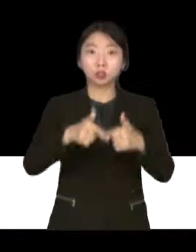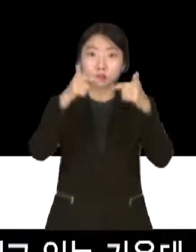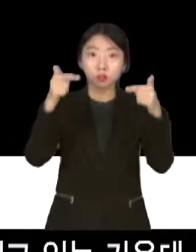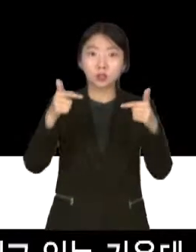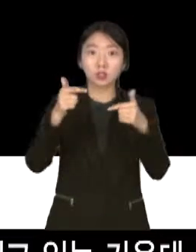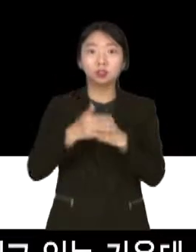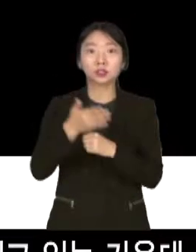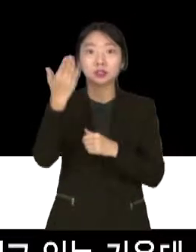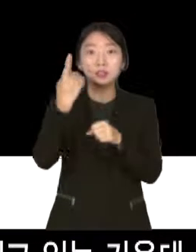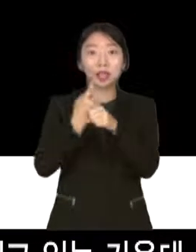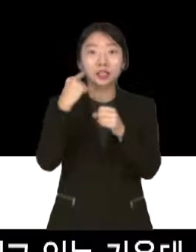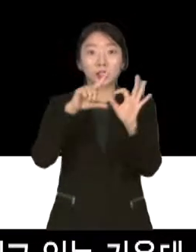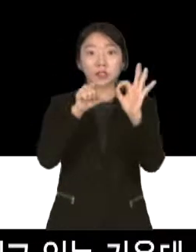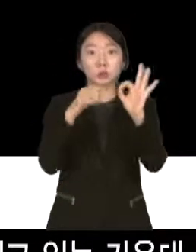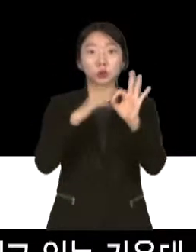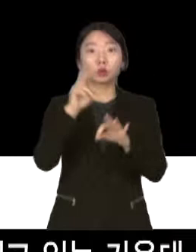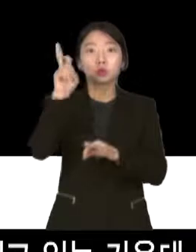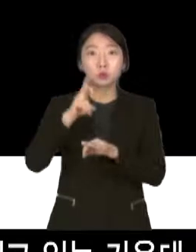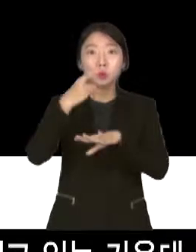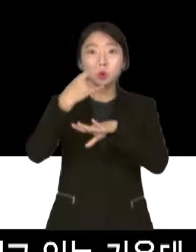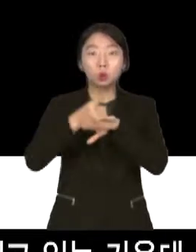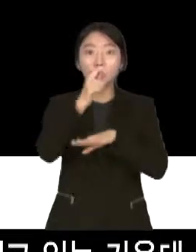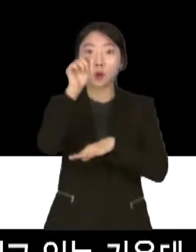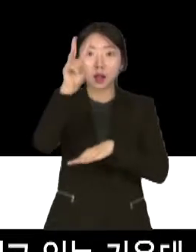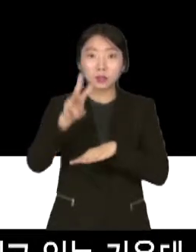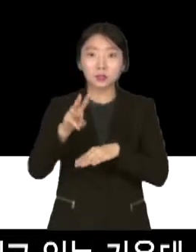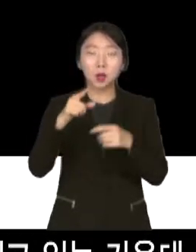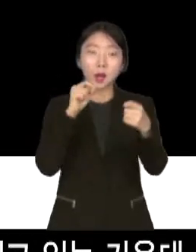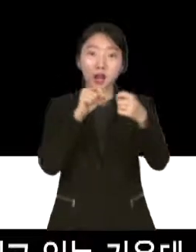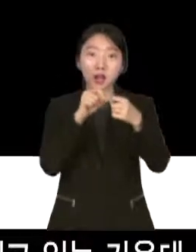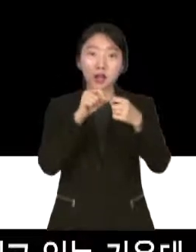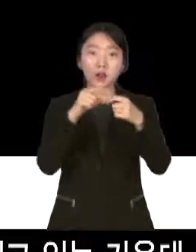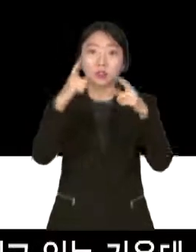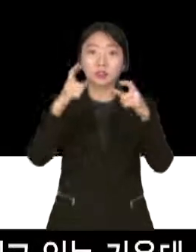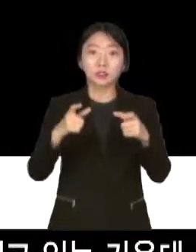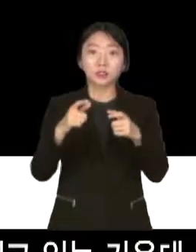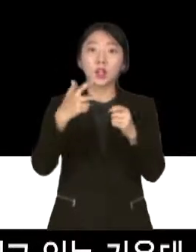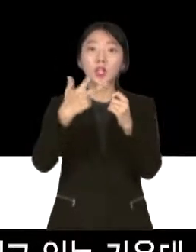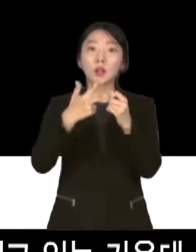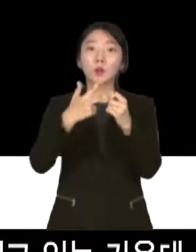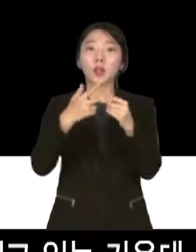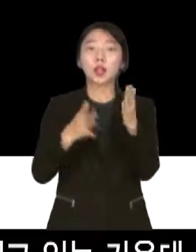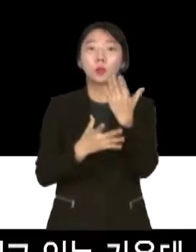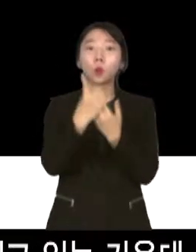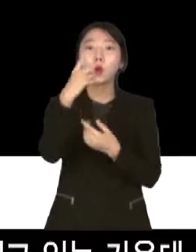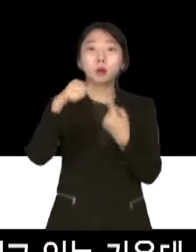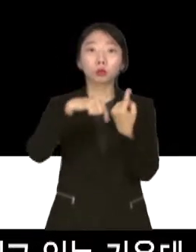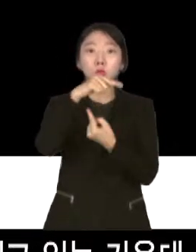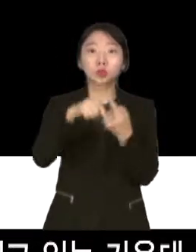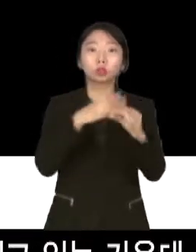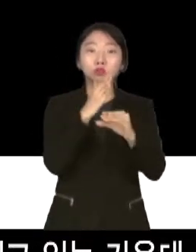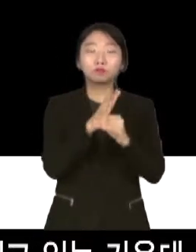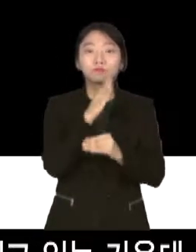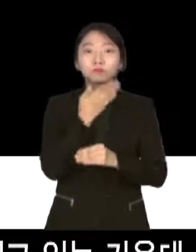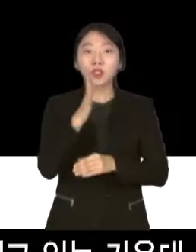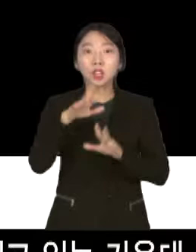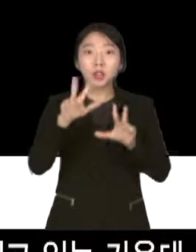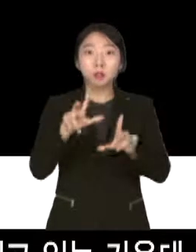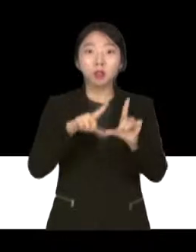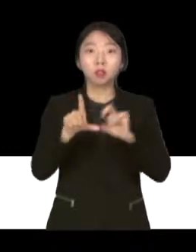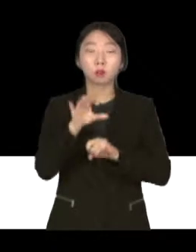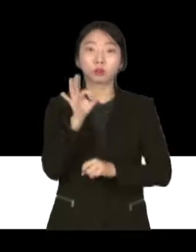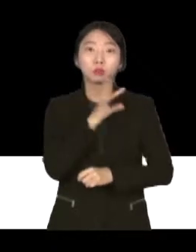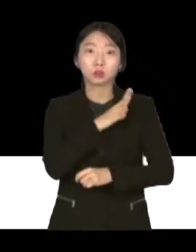됩니다 해당 서비스는 지난해 10월부터 군포와 의왕 과천 등 인근 지자체 7개 시에서 통합 운영되고 있는